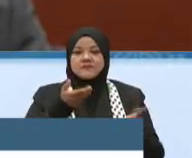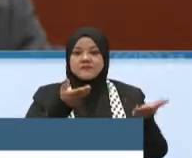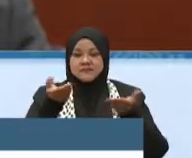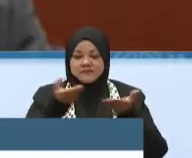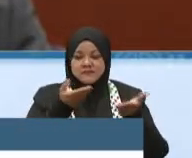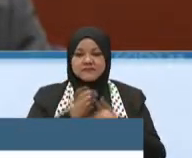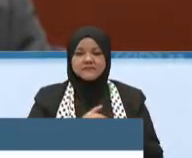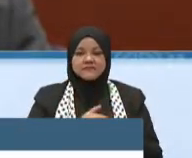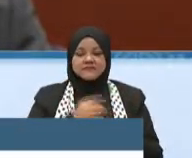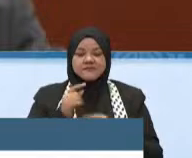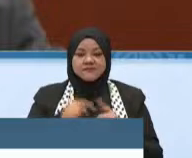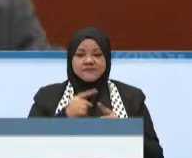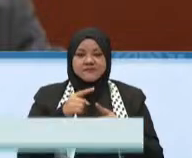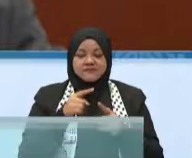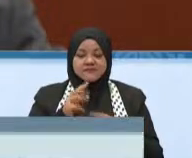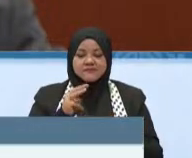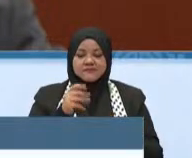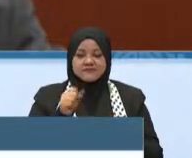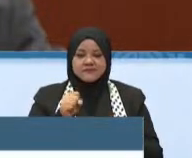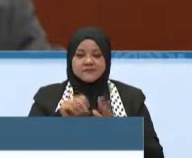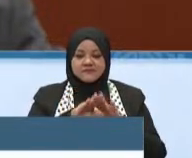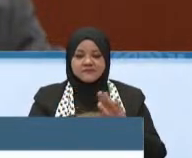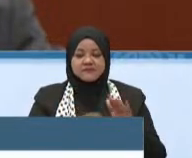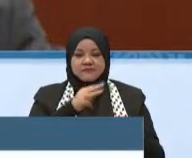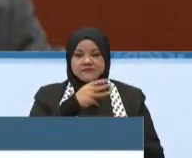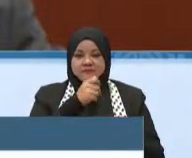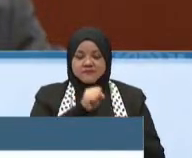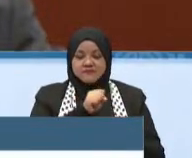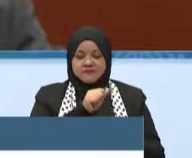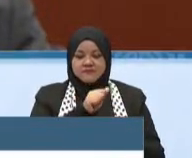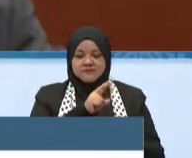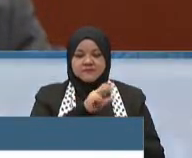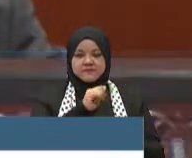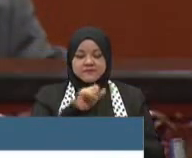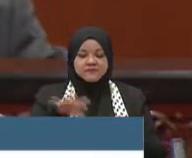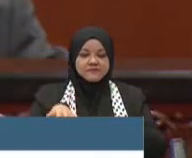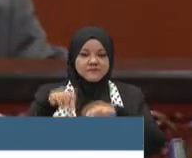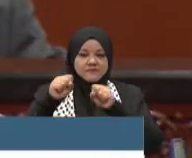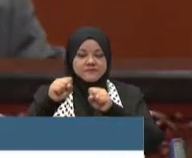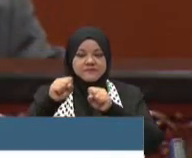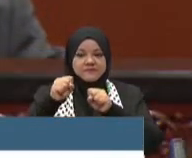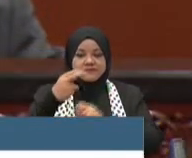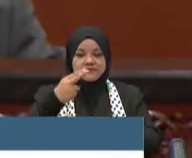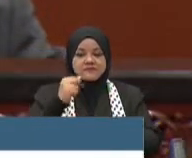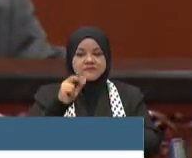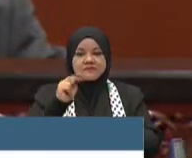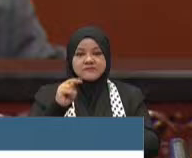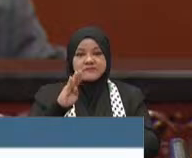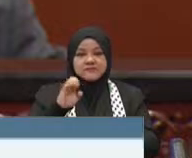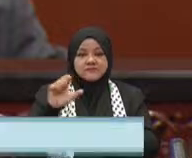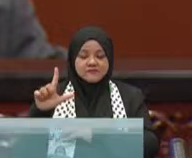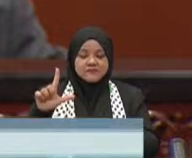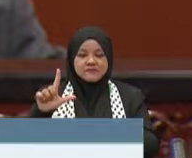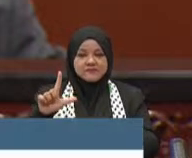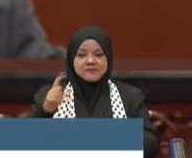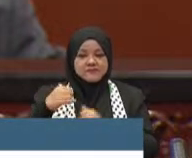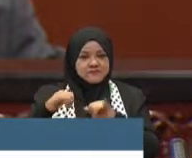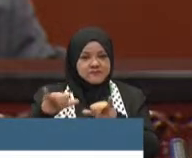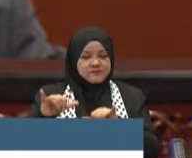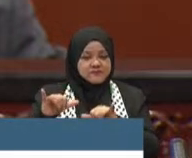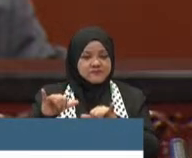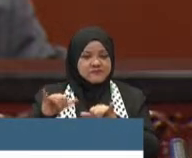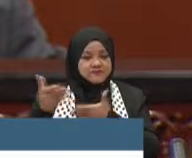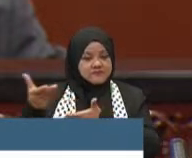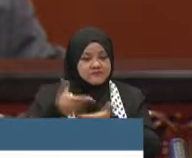tersebut wing Seran berhad di bawah Malaysia avation group diambil alih H skyway San berhad yang masih